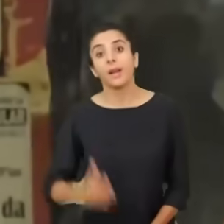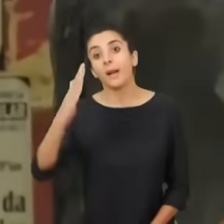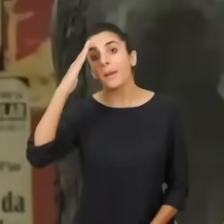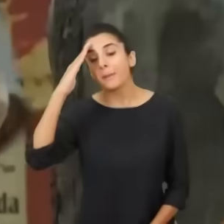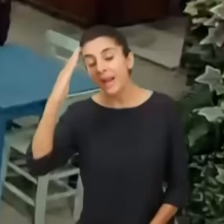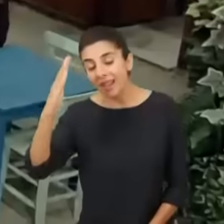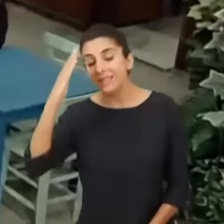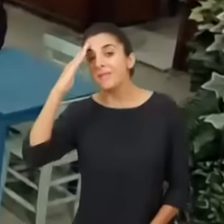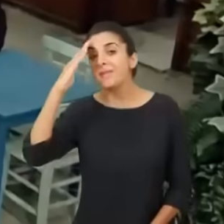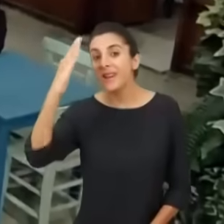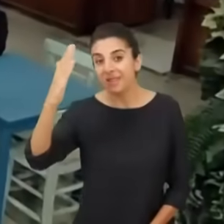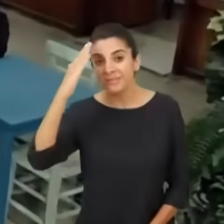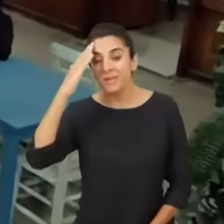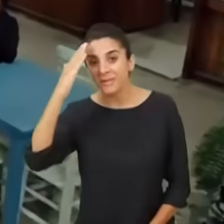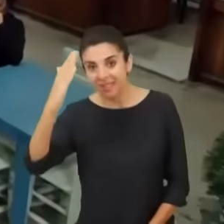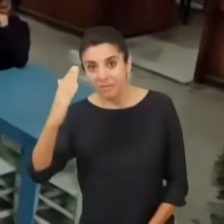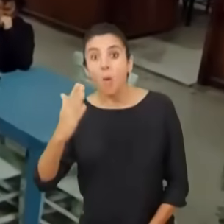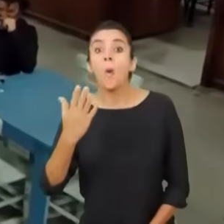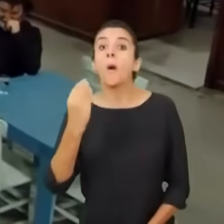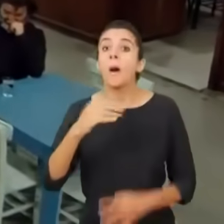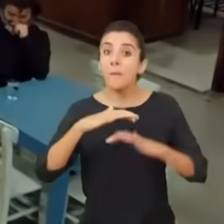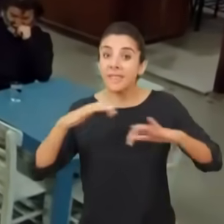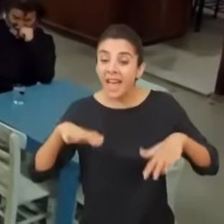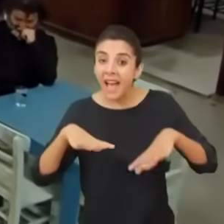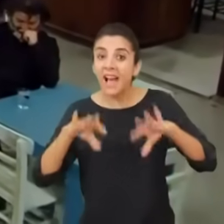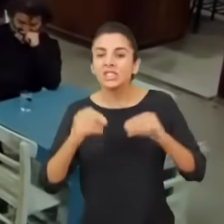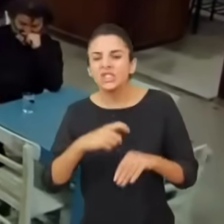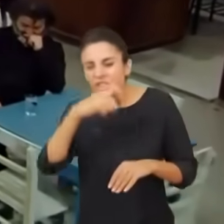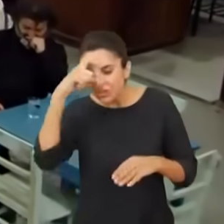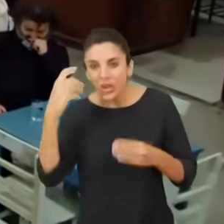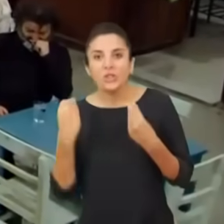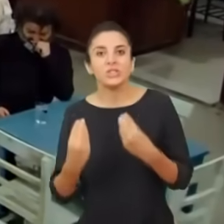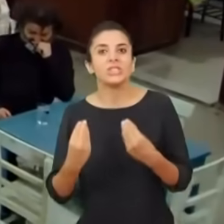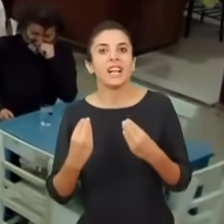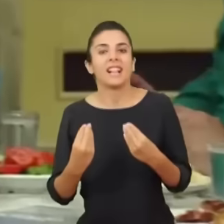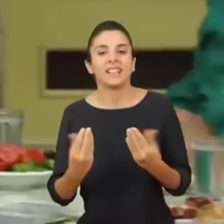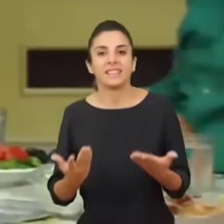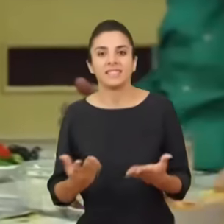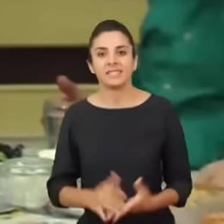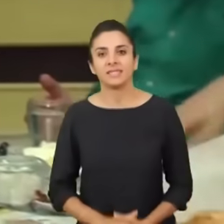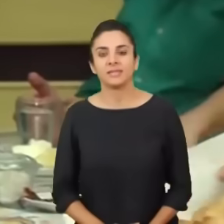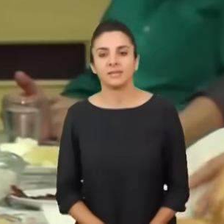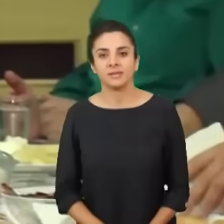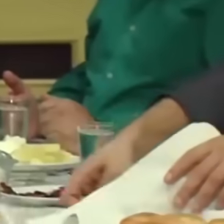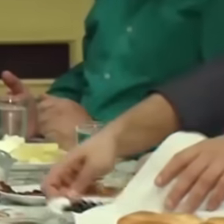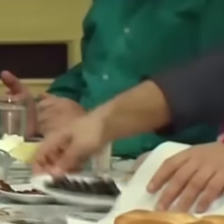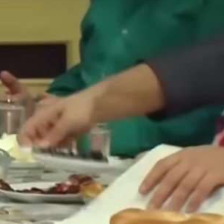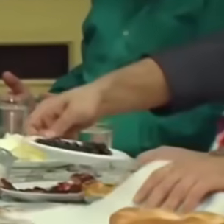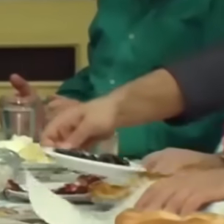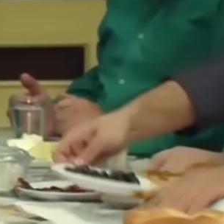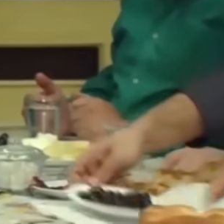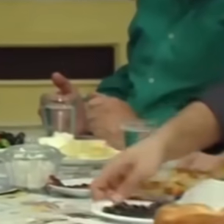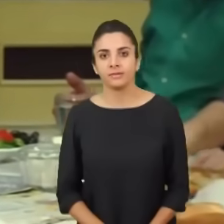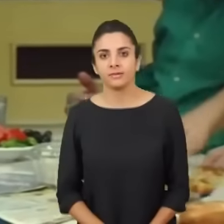Selamünaleyküm. Aleyküm selam birader. Oo pideler de geldi. Ha? Sıcak sıcak. Kahveye kocaman iftar masası kurulup esnaf